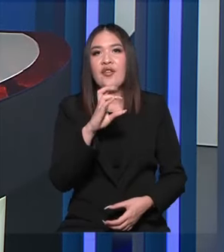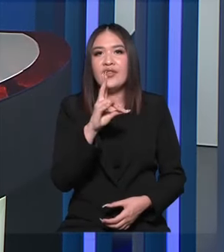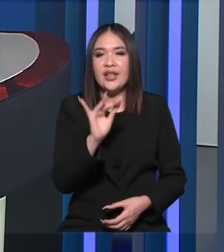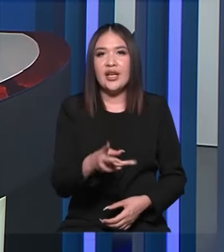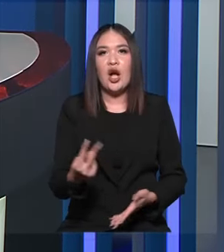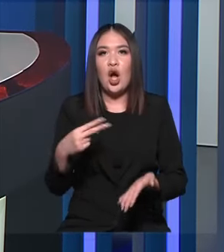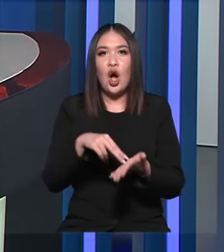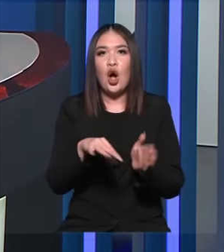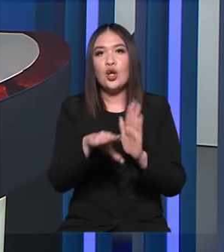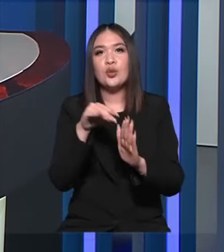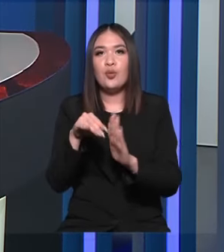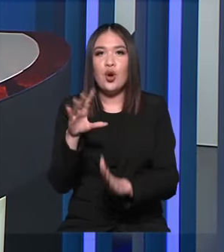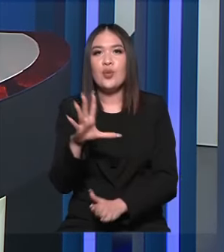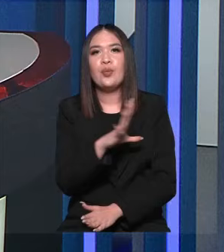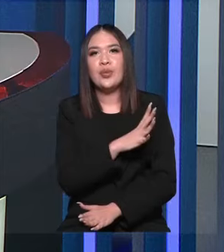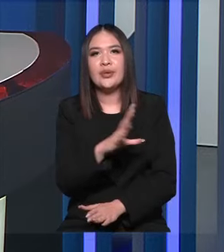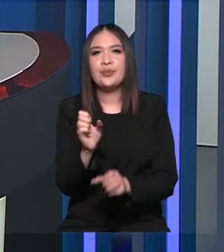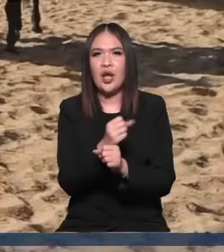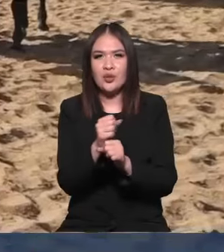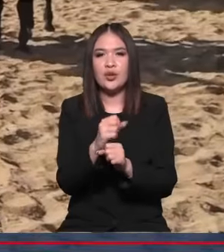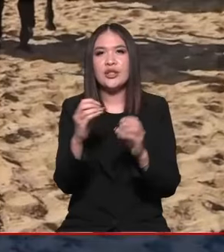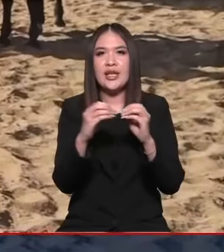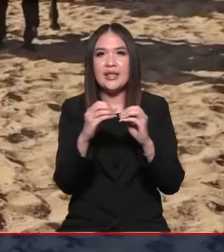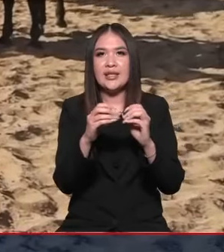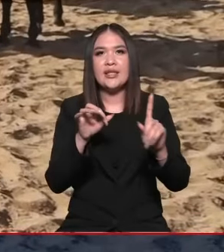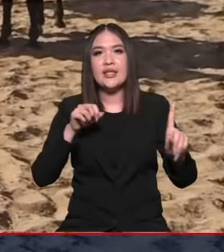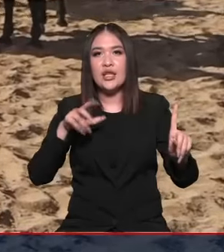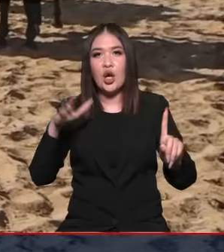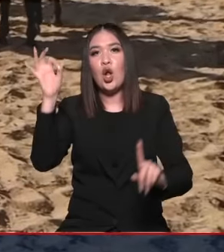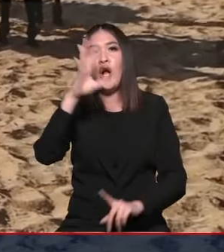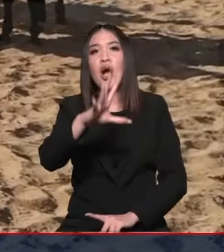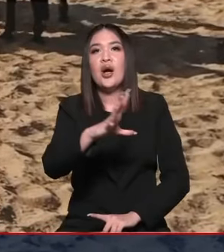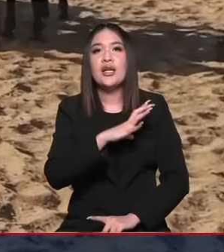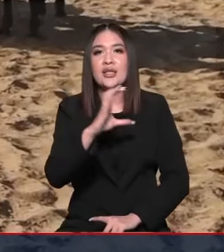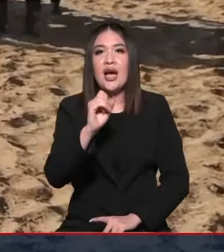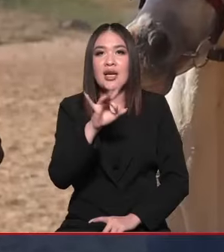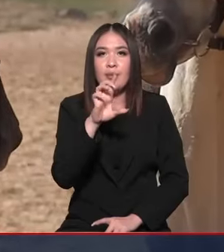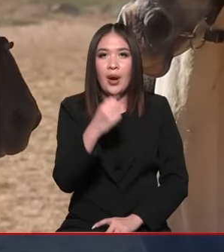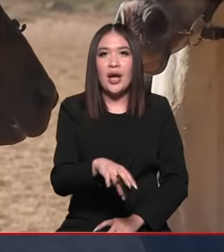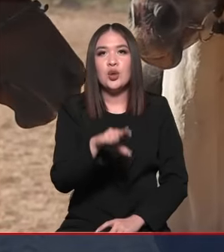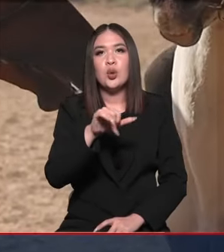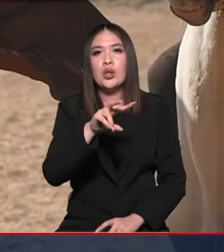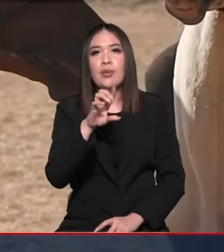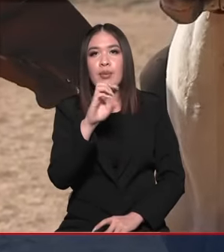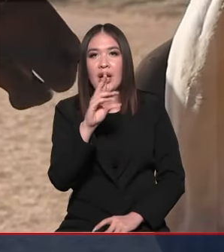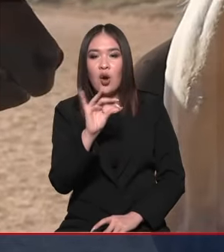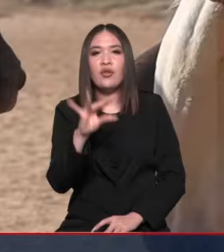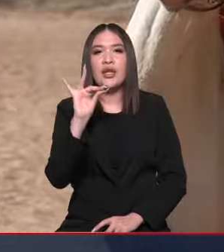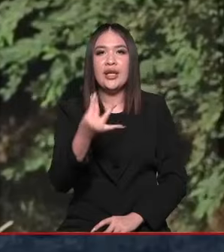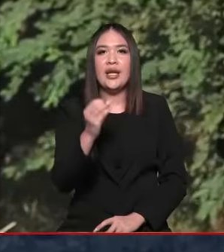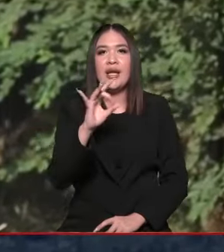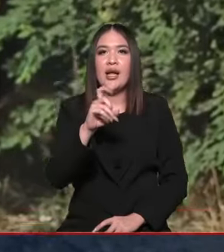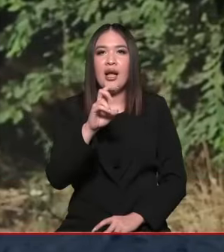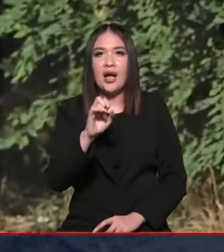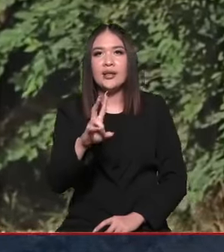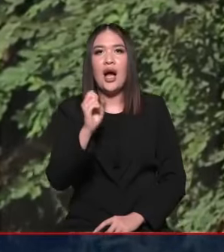отборе принимали участие 10 стрелков. По итогам состязаний лучшими стали Айтбек Сарбай, Абзал Толыбеков и Ералхан